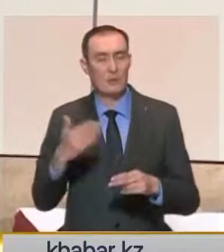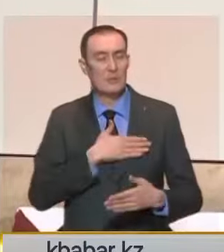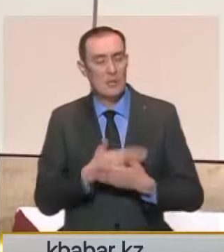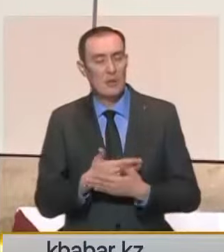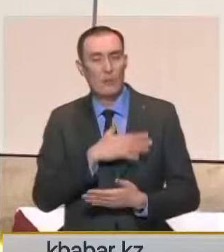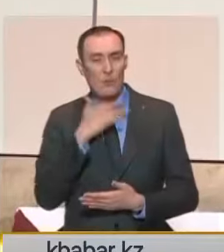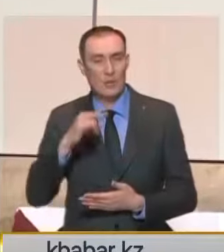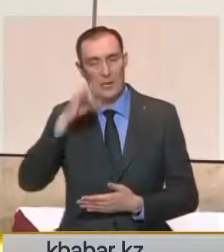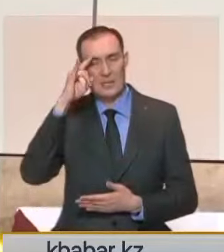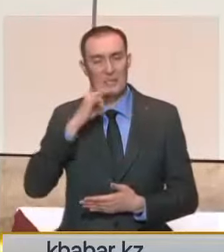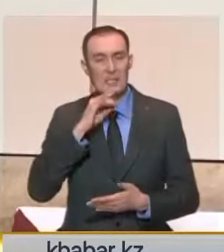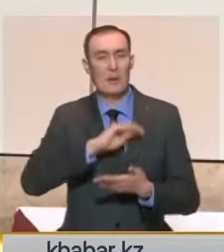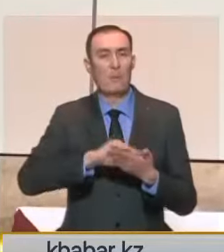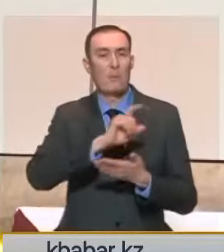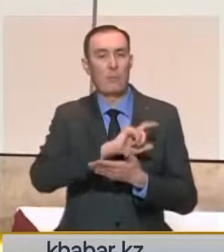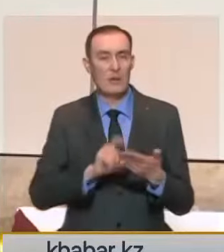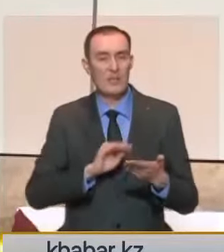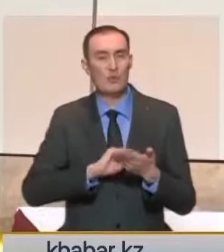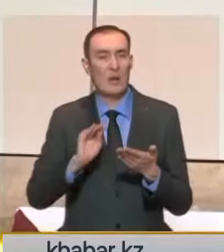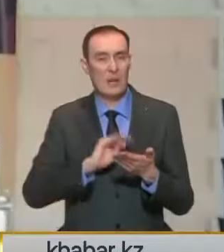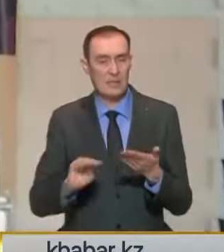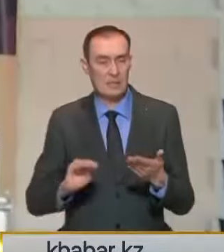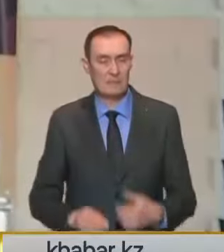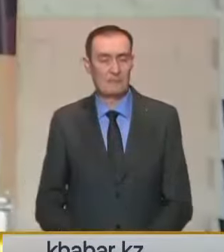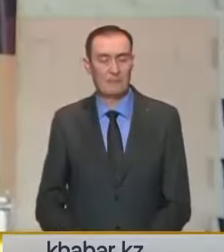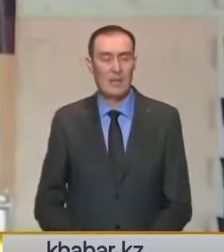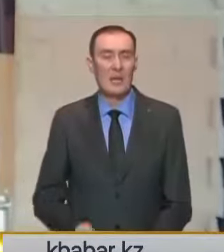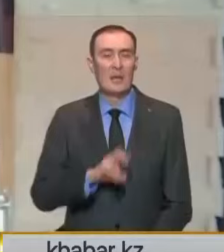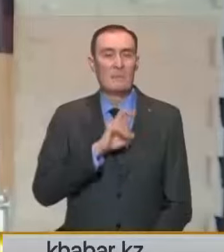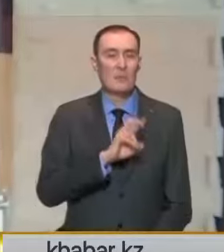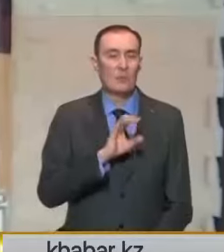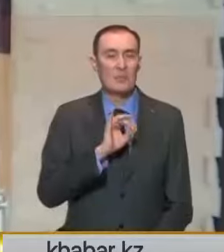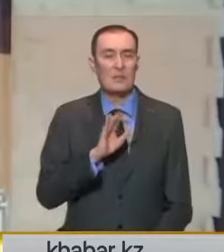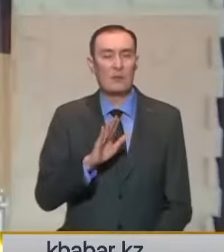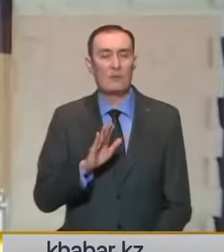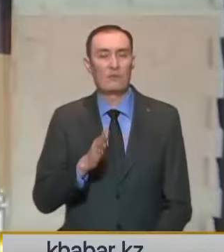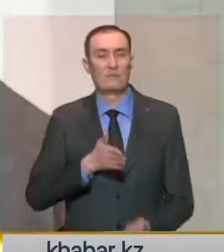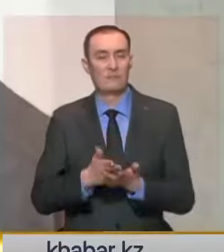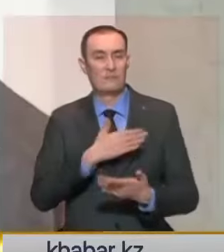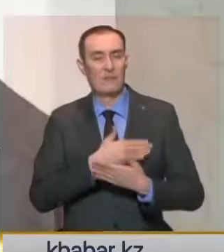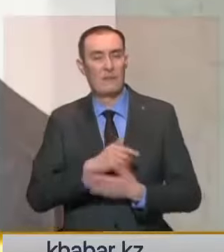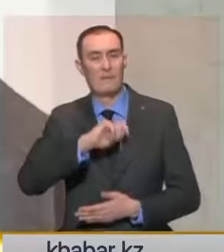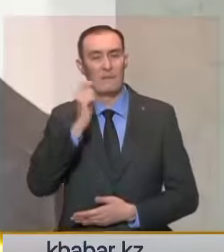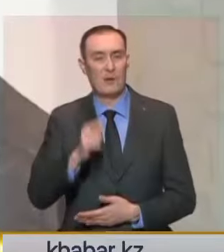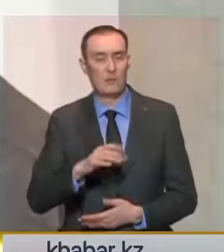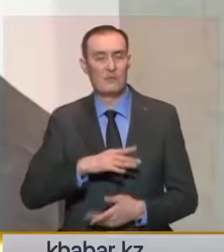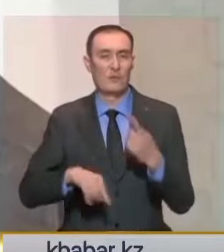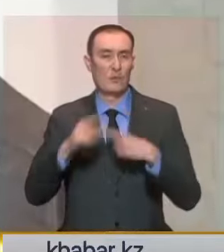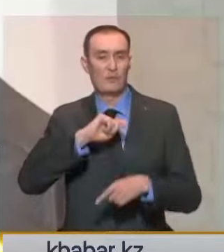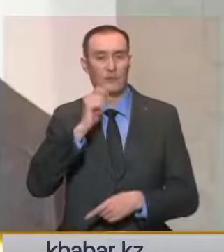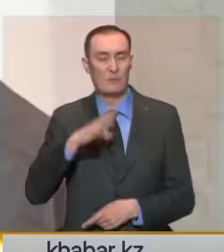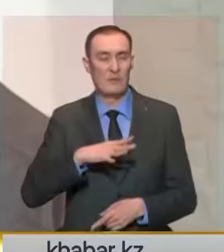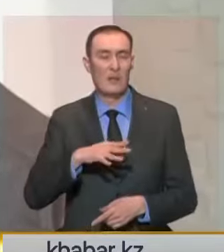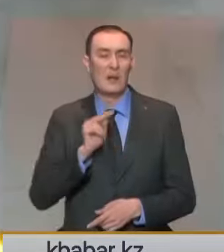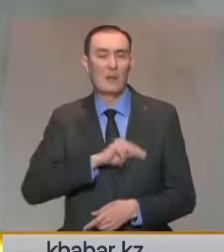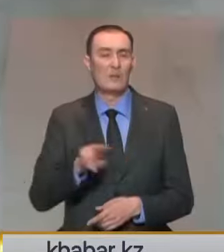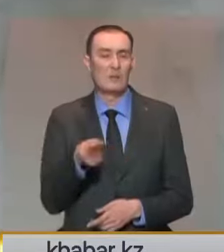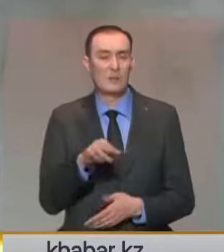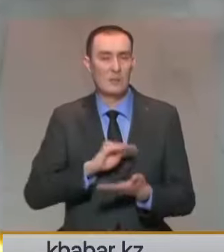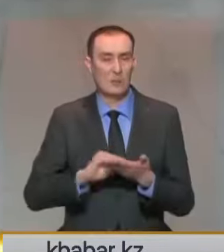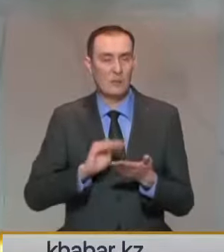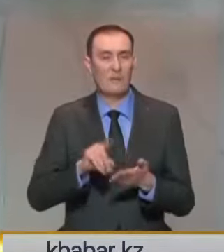немало для отечественной поэзии и журналистики. Беркут Искаков прошел Великую Отечественную войну. Вернувшись с фронта, работал литературным